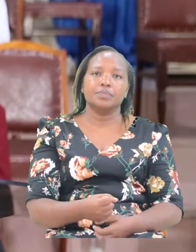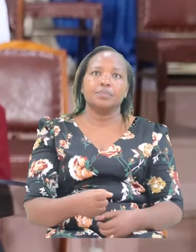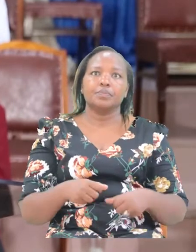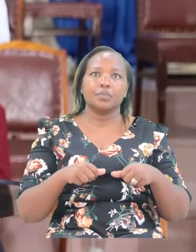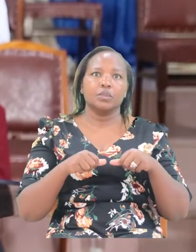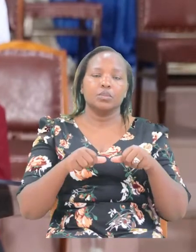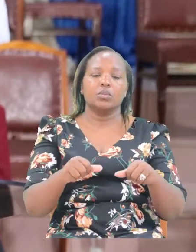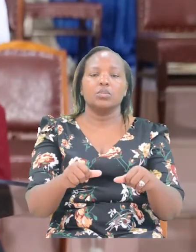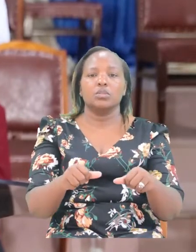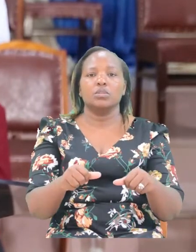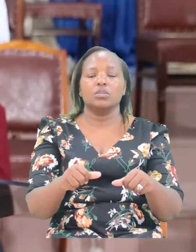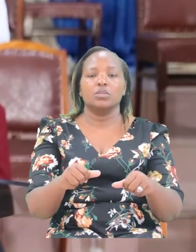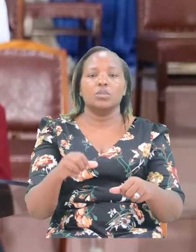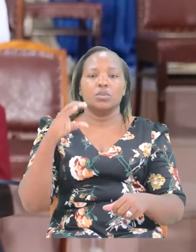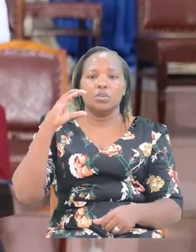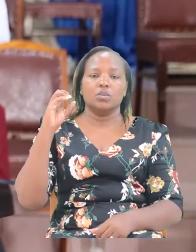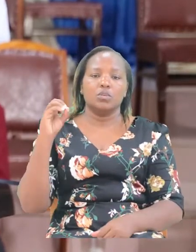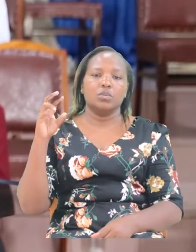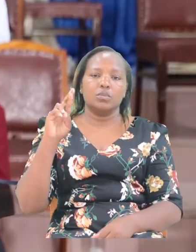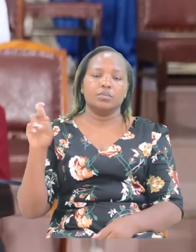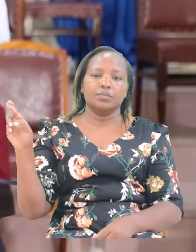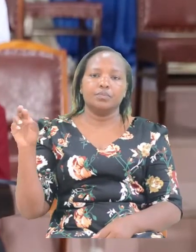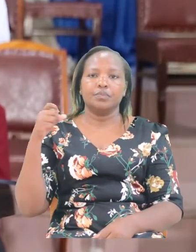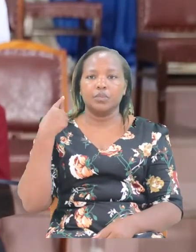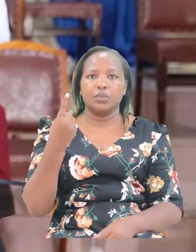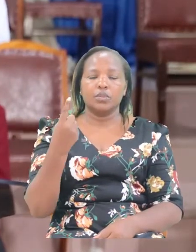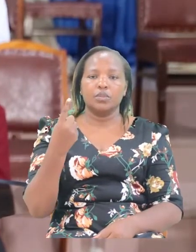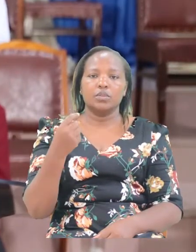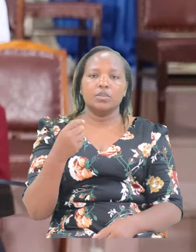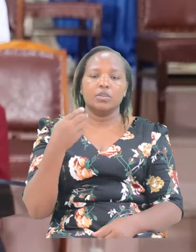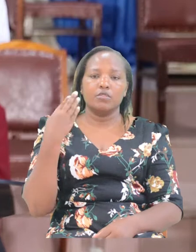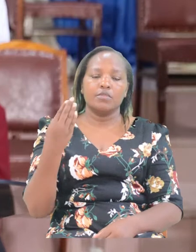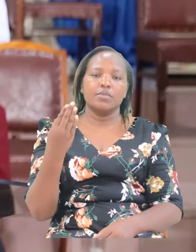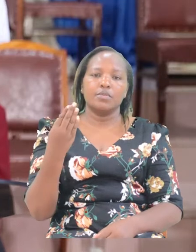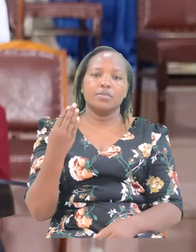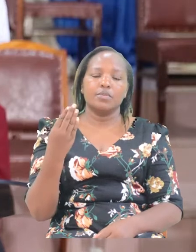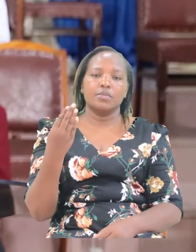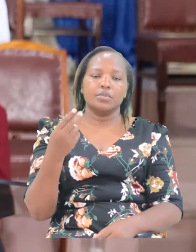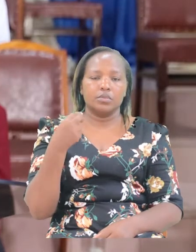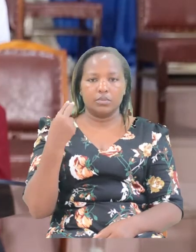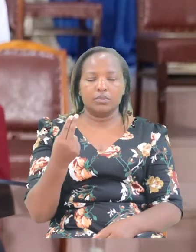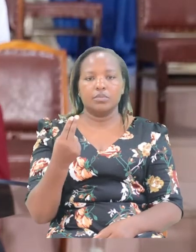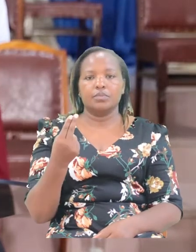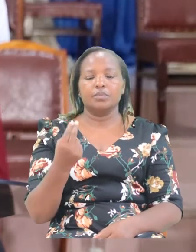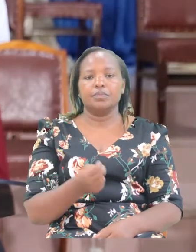Taendelea kitabu cha Wakorintho wa Kwanza sura ya 4:2.